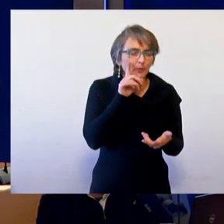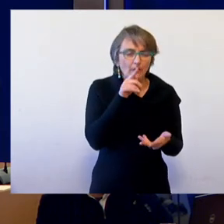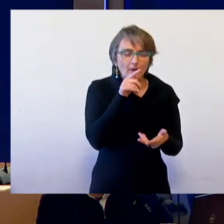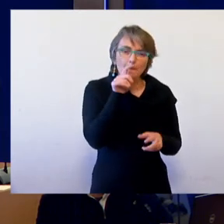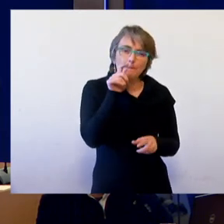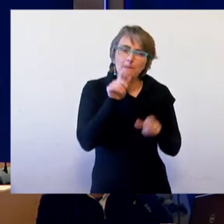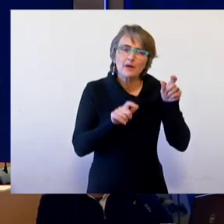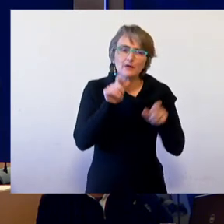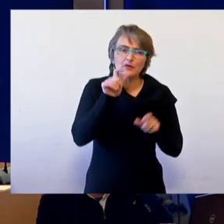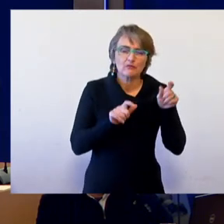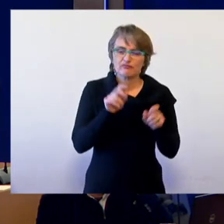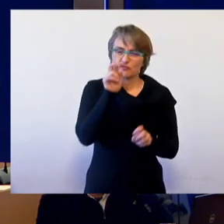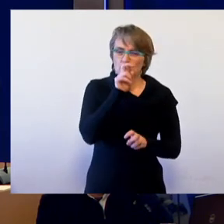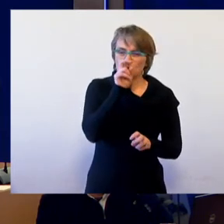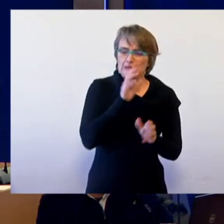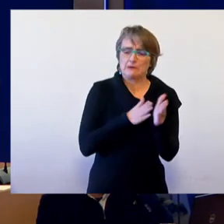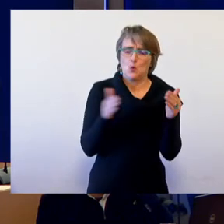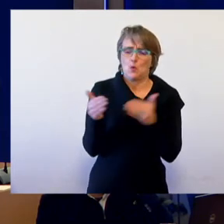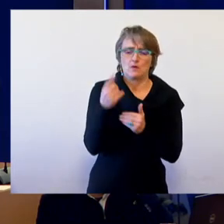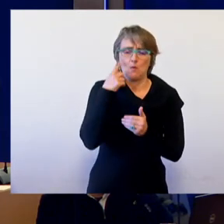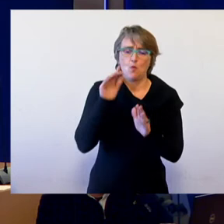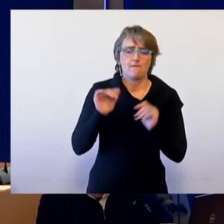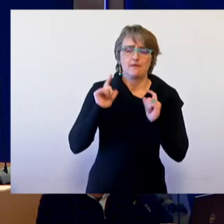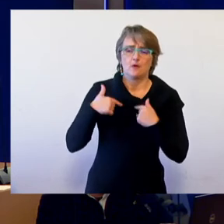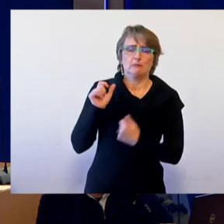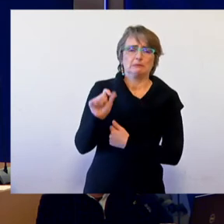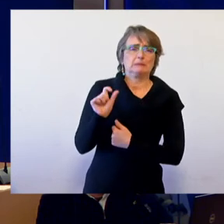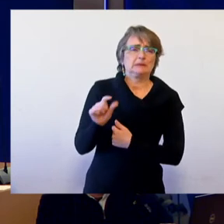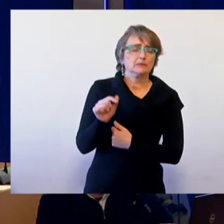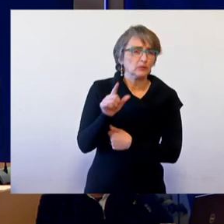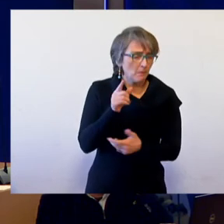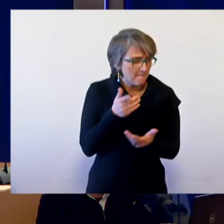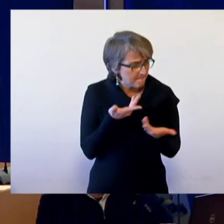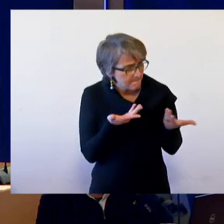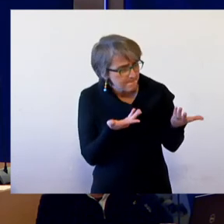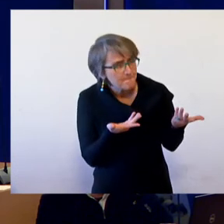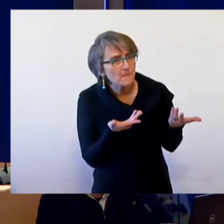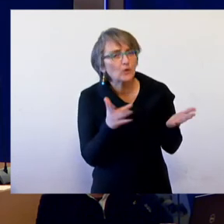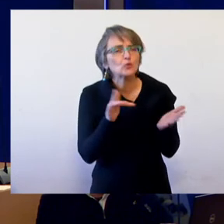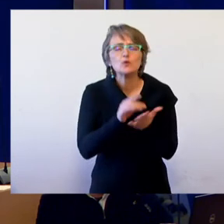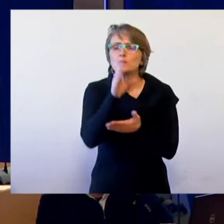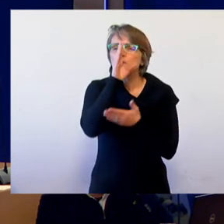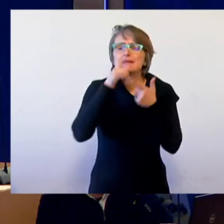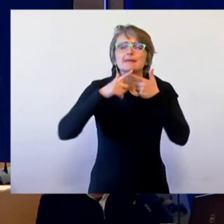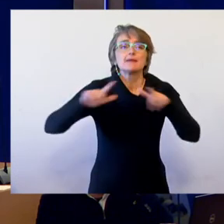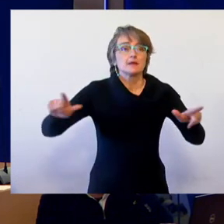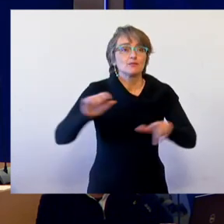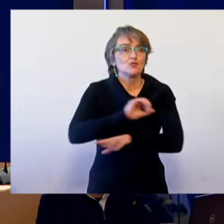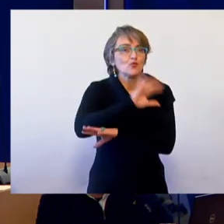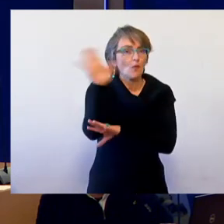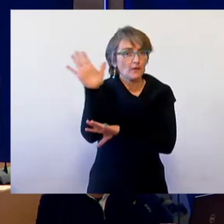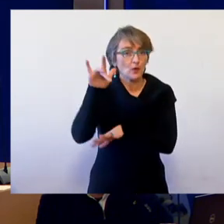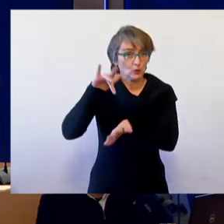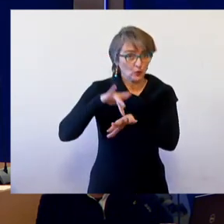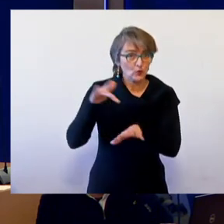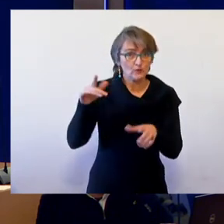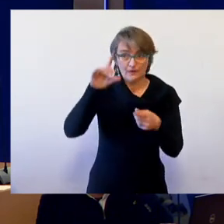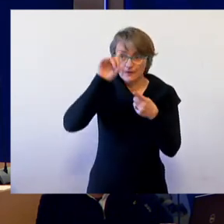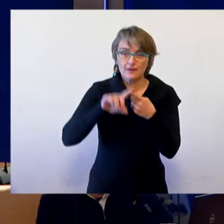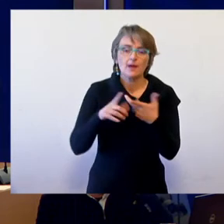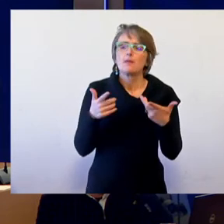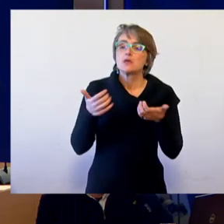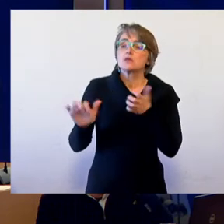finalement. Derrière ces choix-là, quand il y a eu un article de Midi Libre là, sur les stratégies d'évitement et le recours au